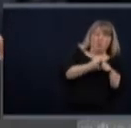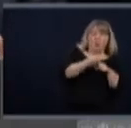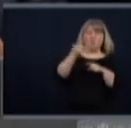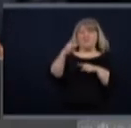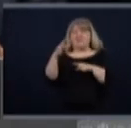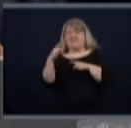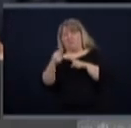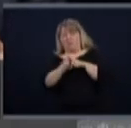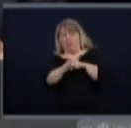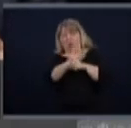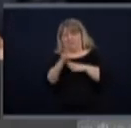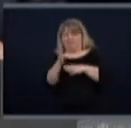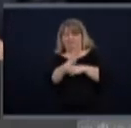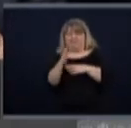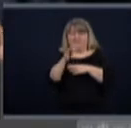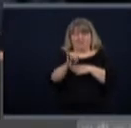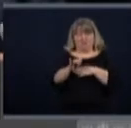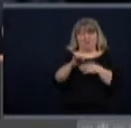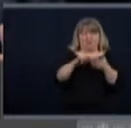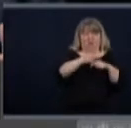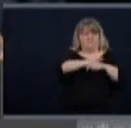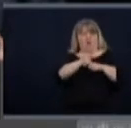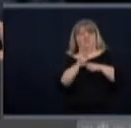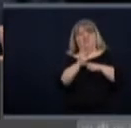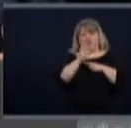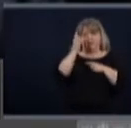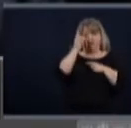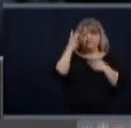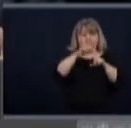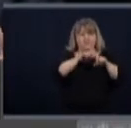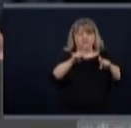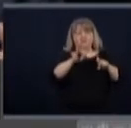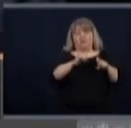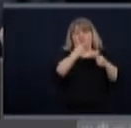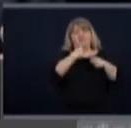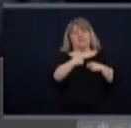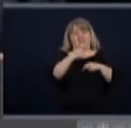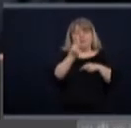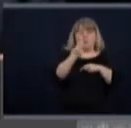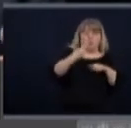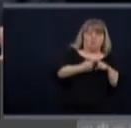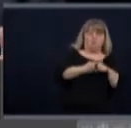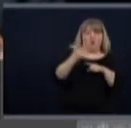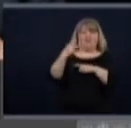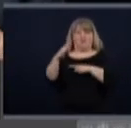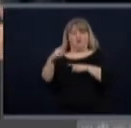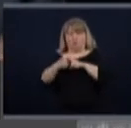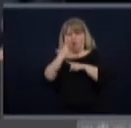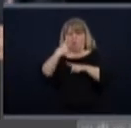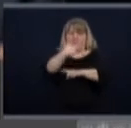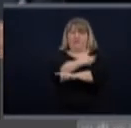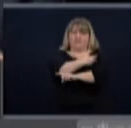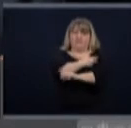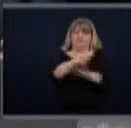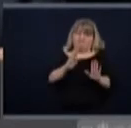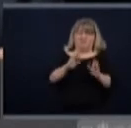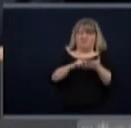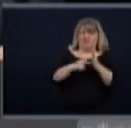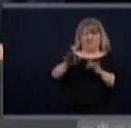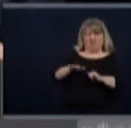12 ou 18 mois. Je ne vois pas les enfants rester chez eux pendant 12 ou 18 mois. Là. Je pense que la vie